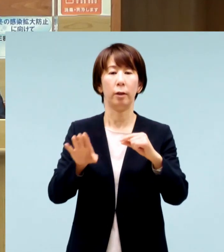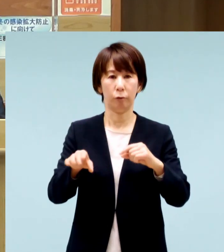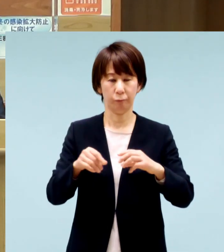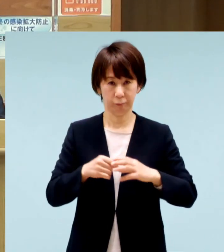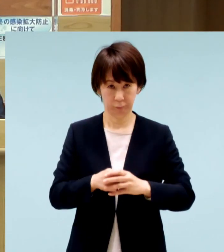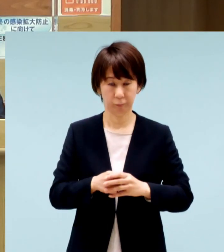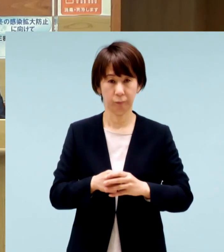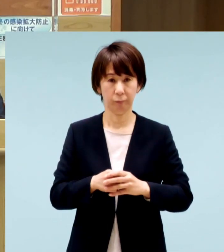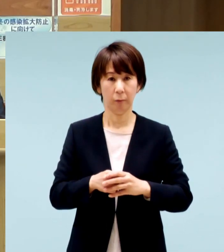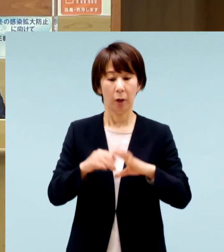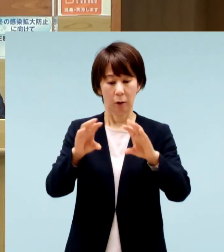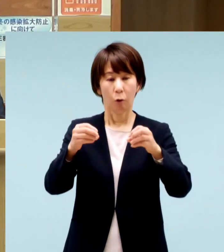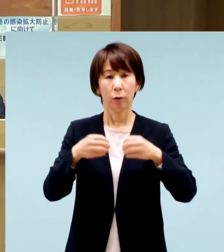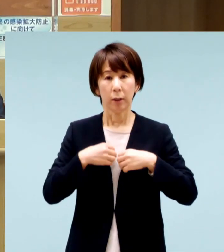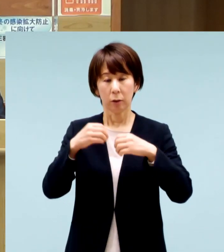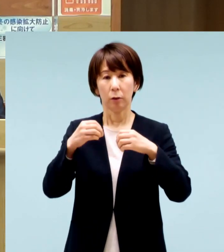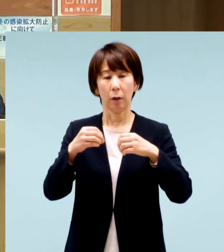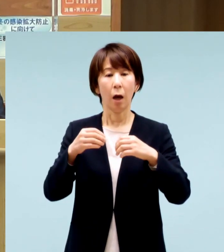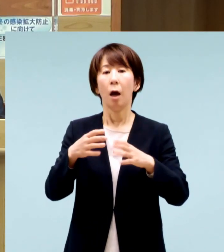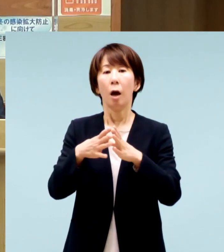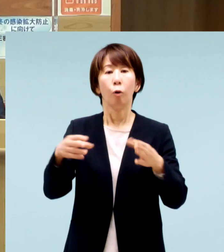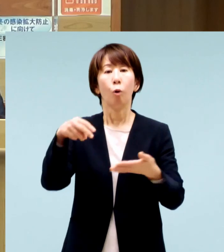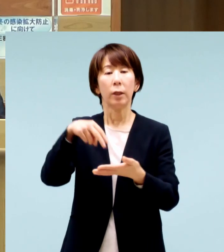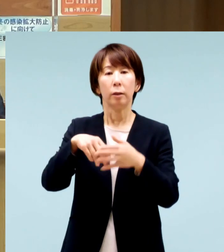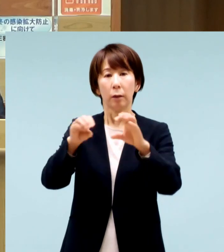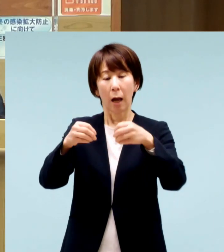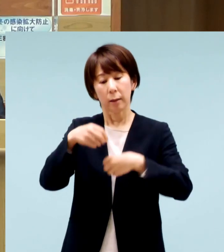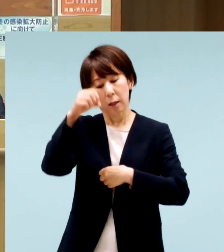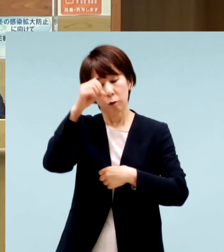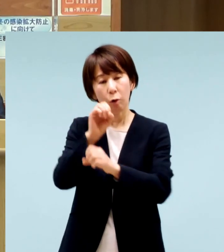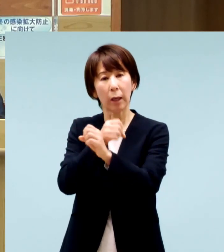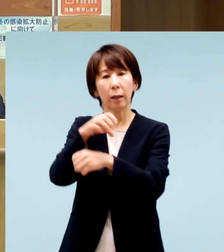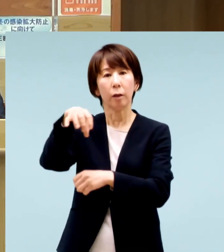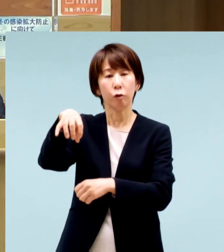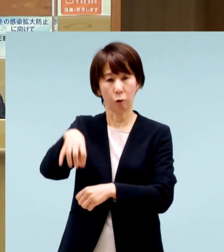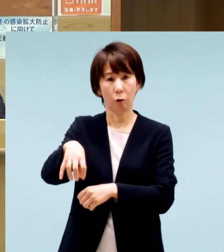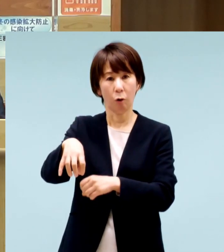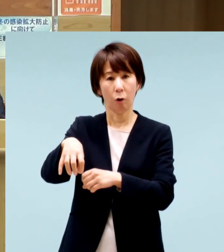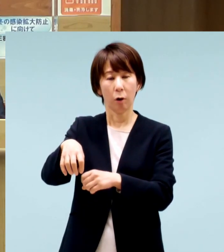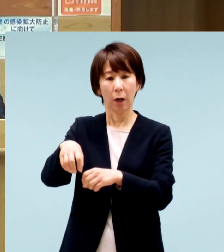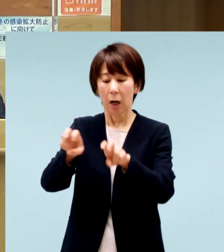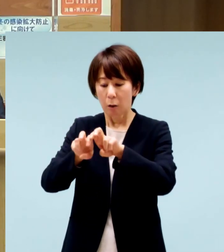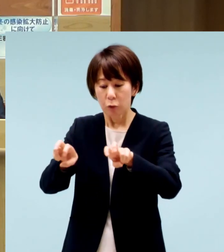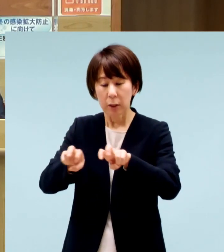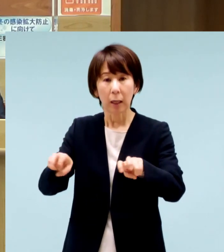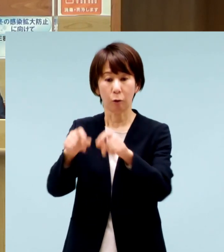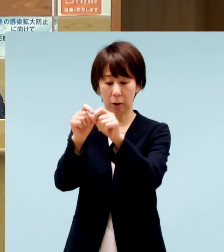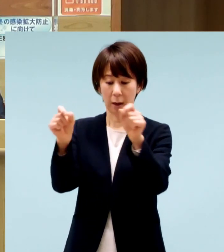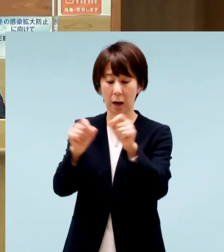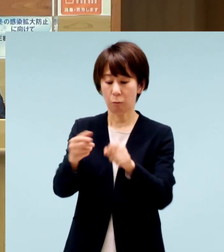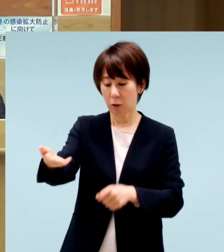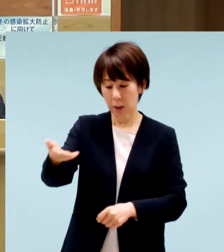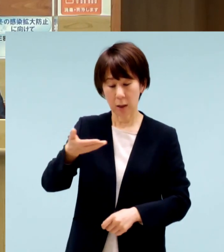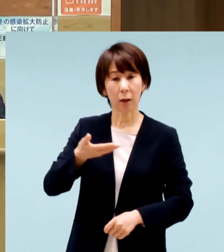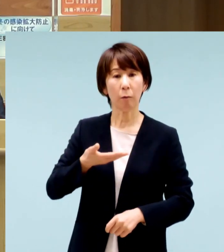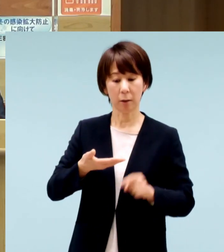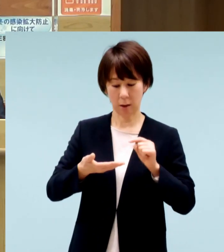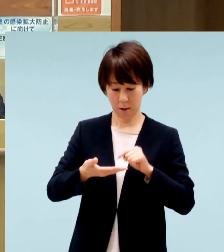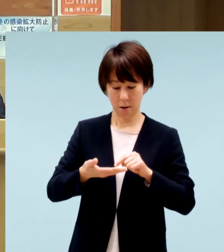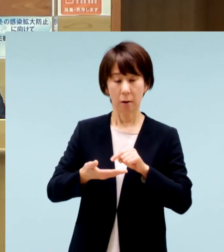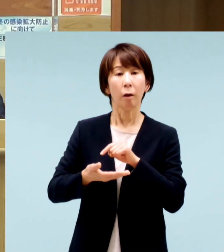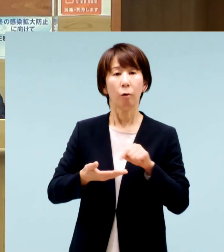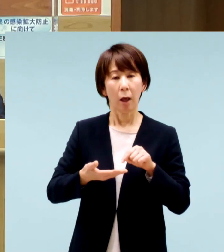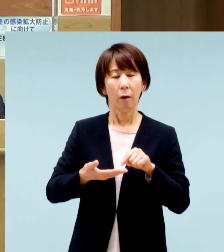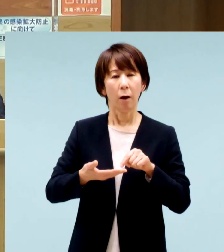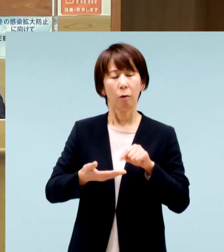ただきました。まあ、先ほど申し上げたもの、まあ、ちょっとこの場で申し上げることを詳細にできない部分もありますけれども、まあ、いろ